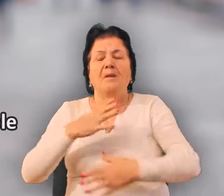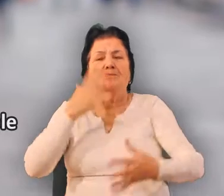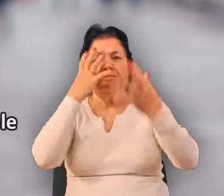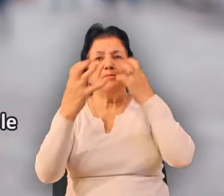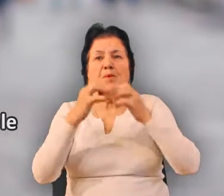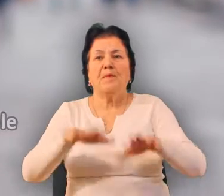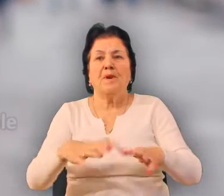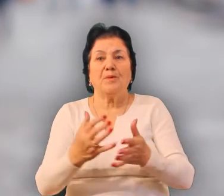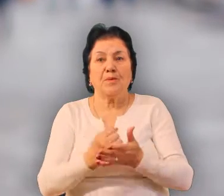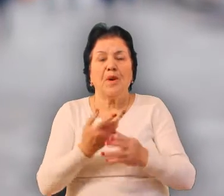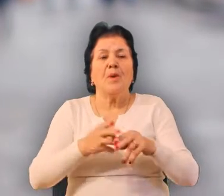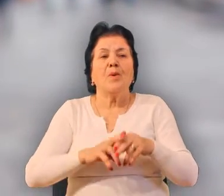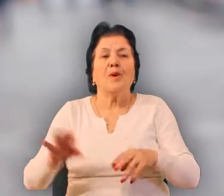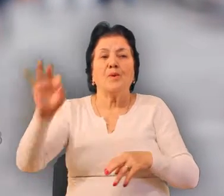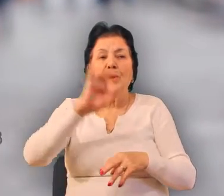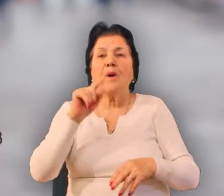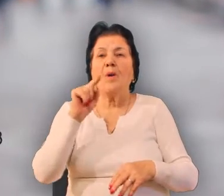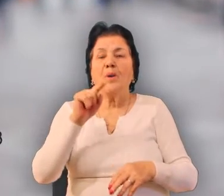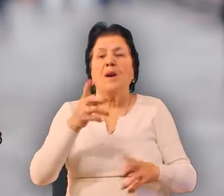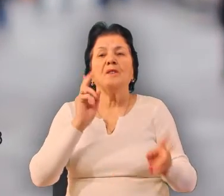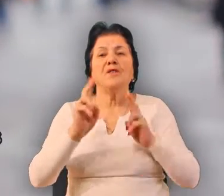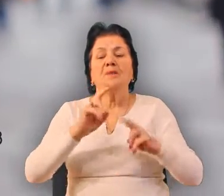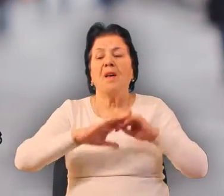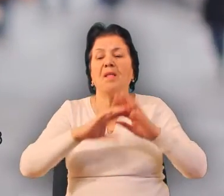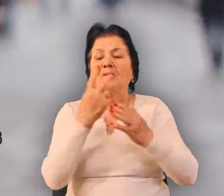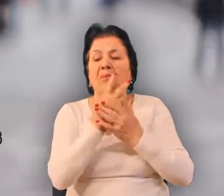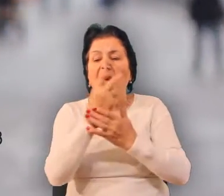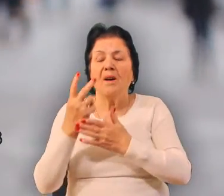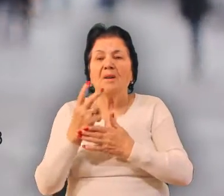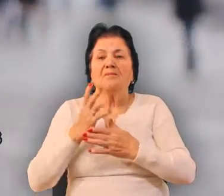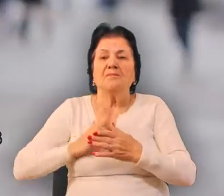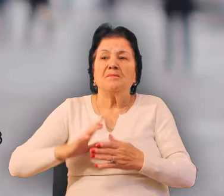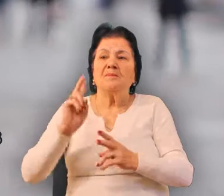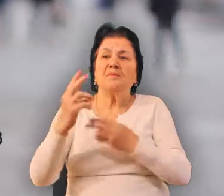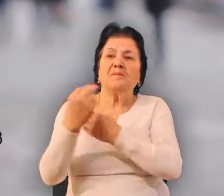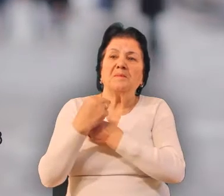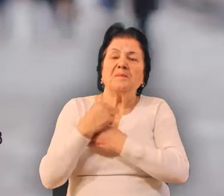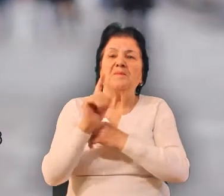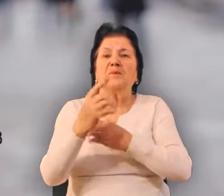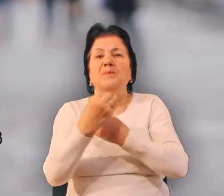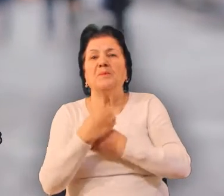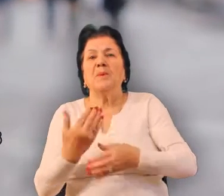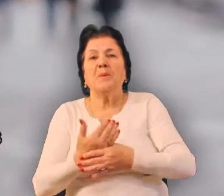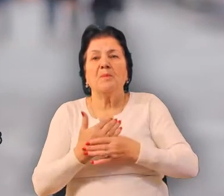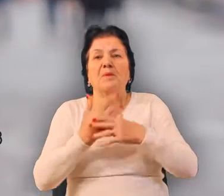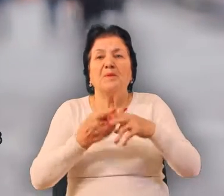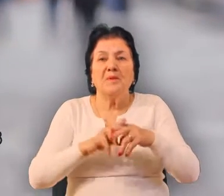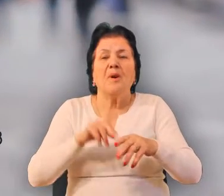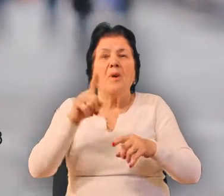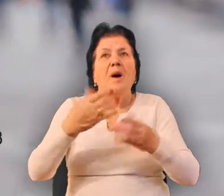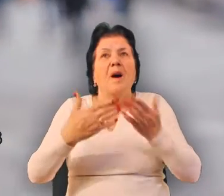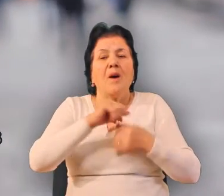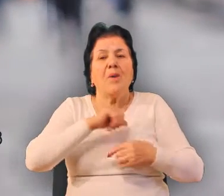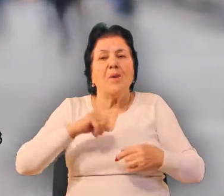görə ki, onlar yəni, kiminsə də ələ baxımlıq ruhunda olması, kimlənsə, yəni, hesab edir ki, əgər onlar